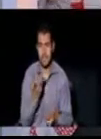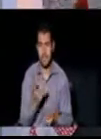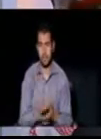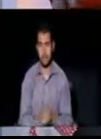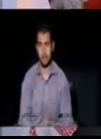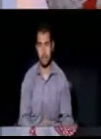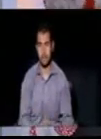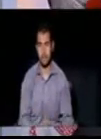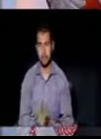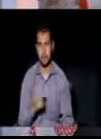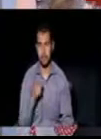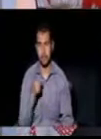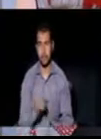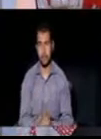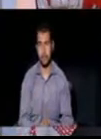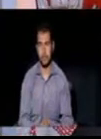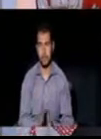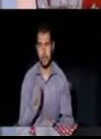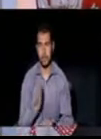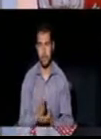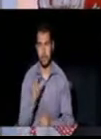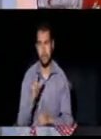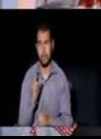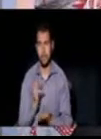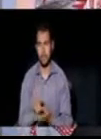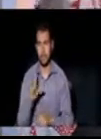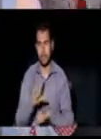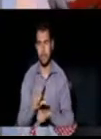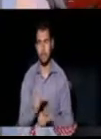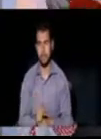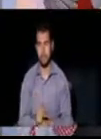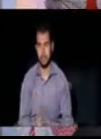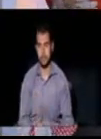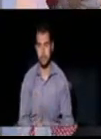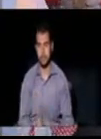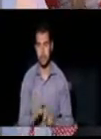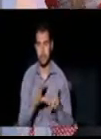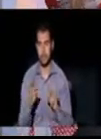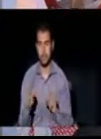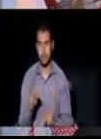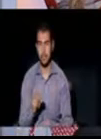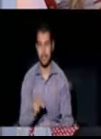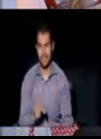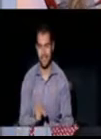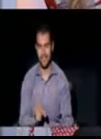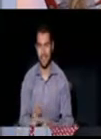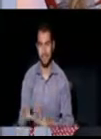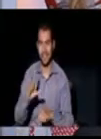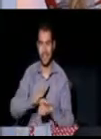هي بتقول رئيسة الاتحاد ده يعني هي رئيس الدولة وبتجيب حقوق الصم. أنا قالوا لي إن أنت رئيسة جمهورية